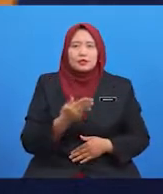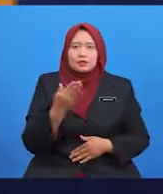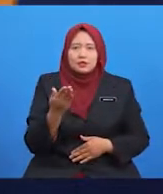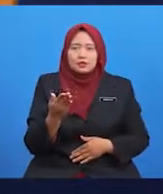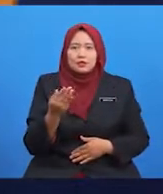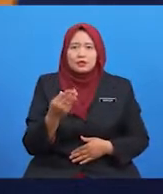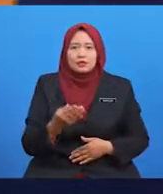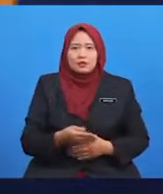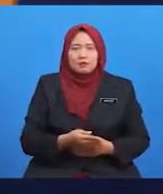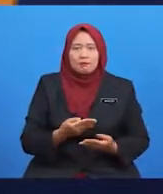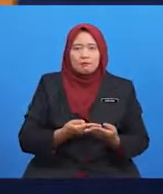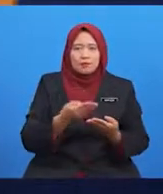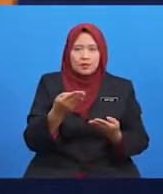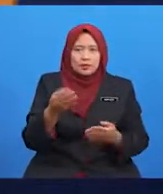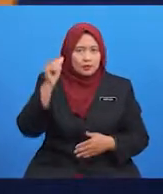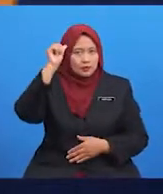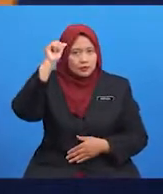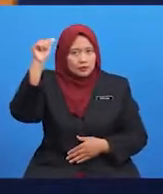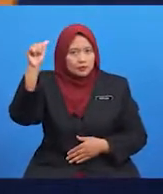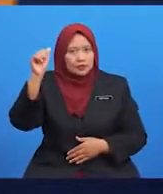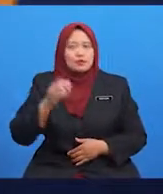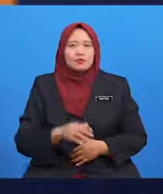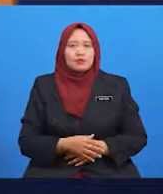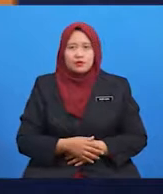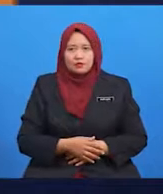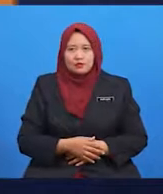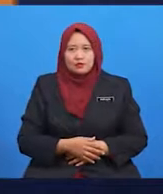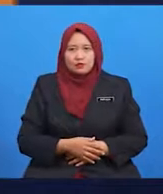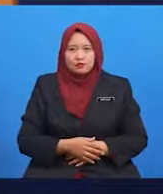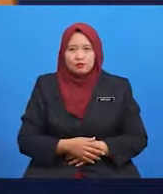bersamanya menerpa wangi haruman.